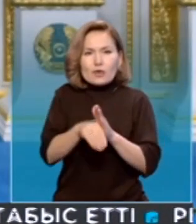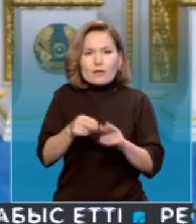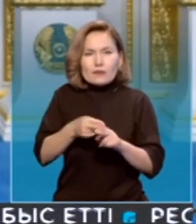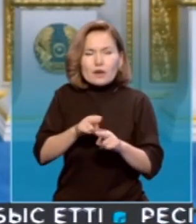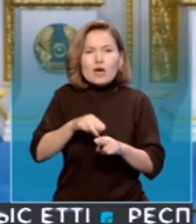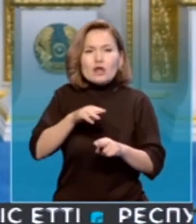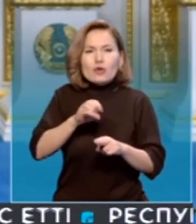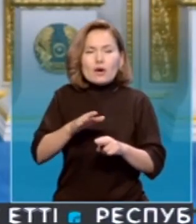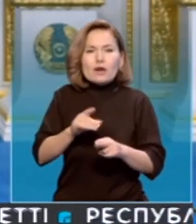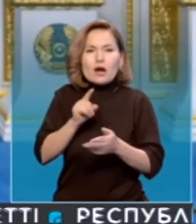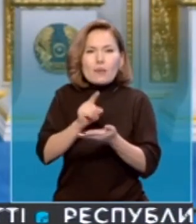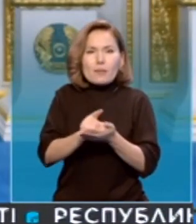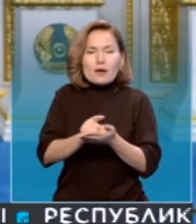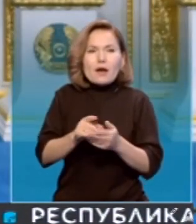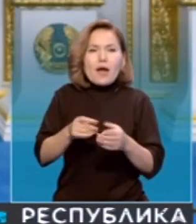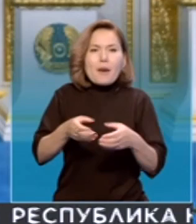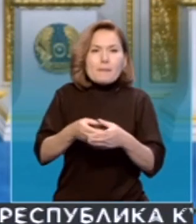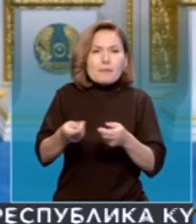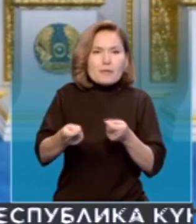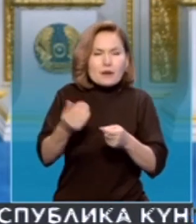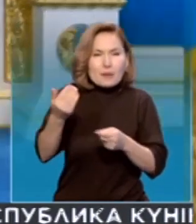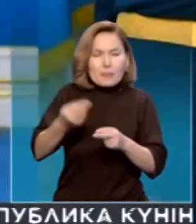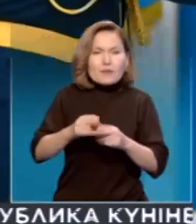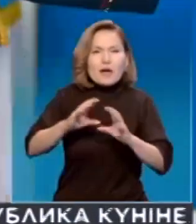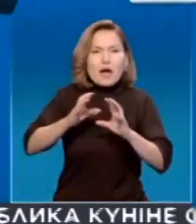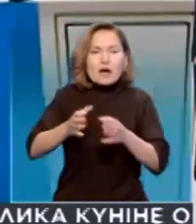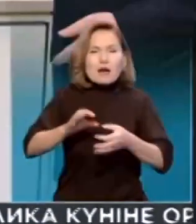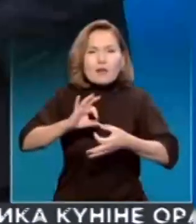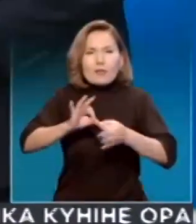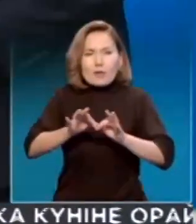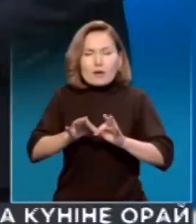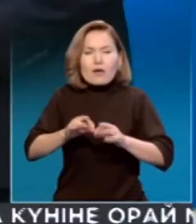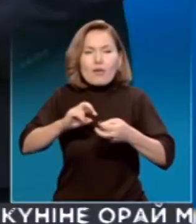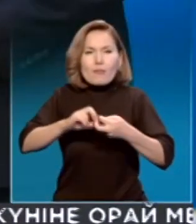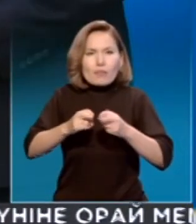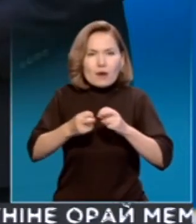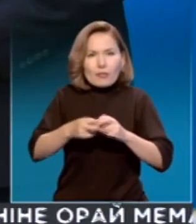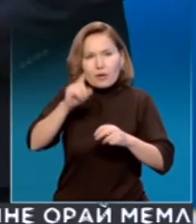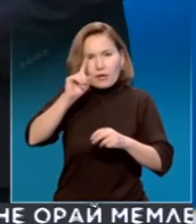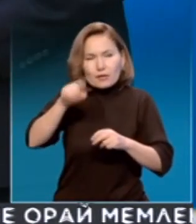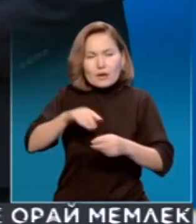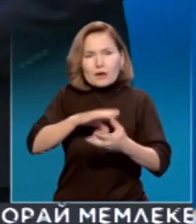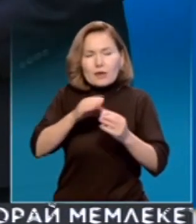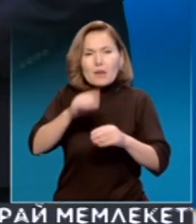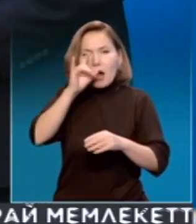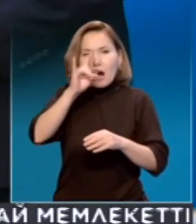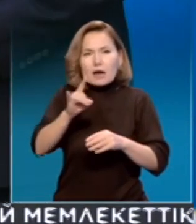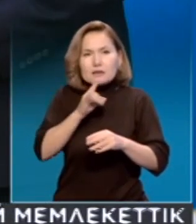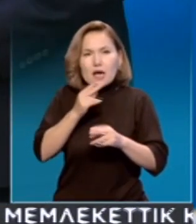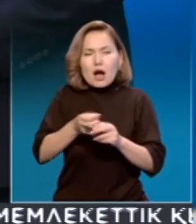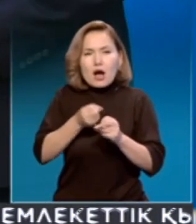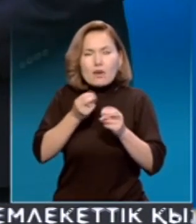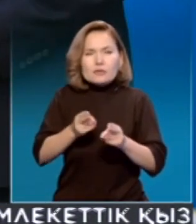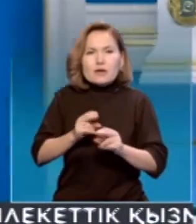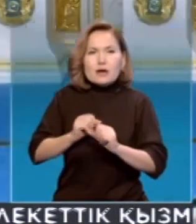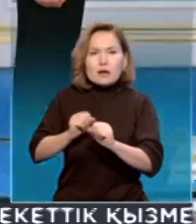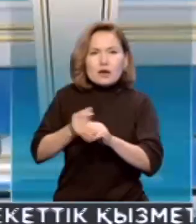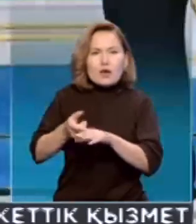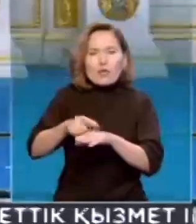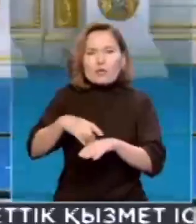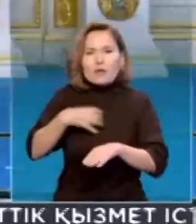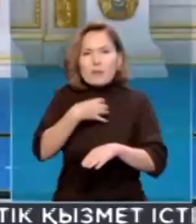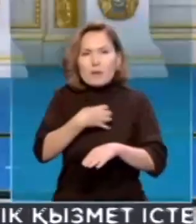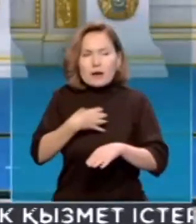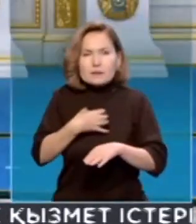Қасым-Жомарт Тоқаев құзырлы мекемелердің басшыларына әлемдегі ахуалдың күрделі екенін еске салып, ел қауіпсіздігін сақтау аса маңызды міндет